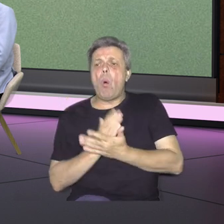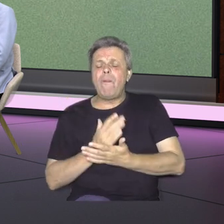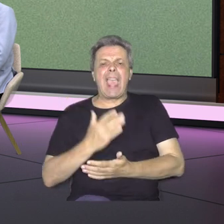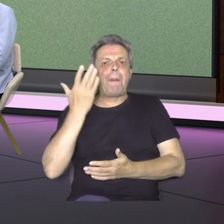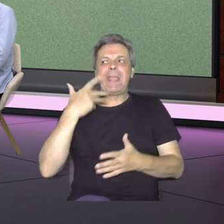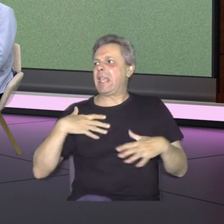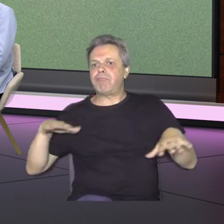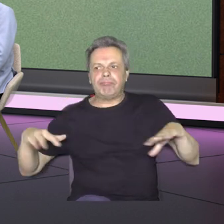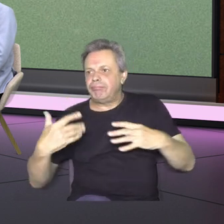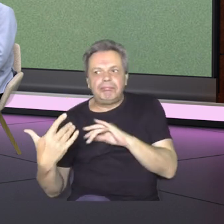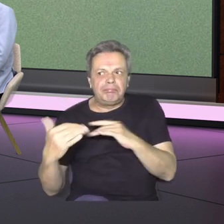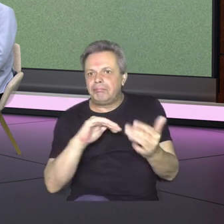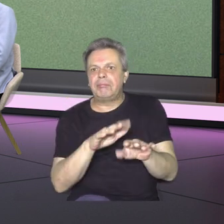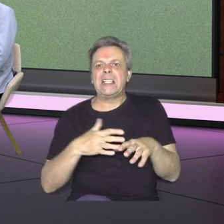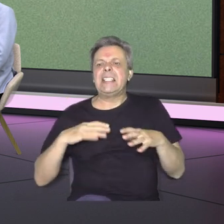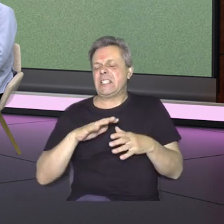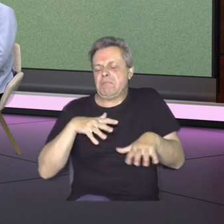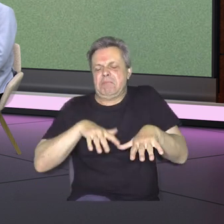uvijek biti sa ljudima.